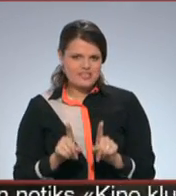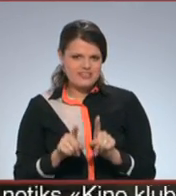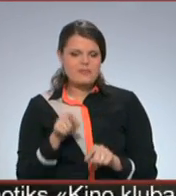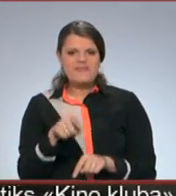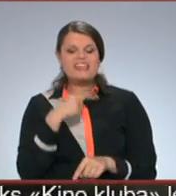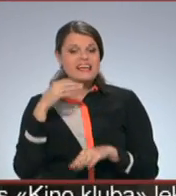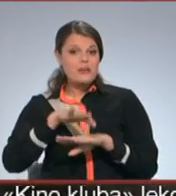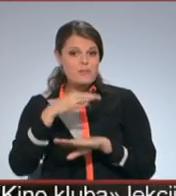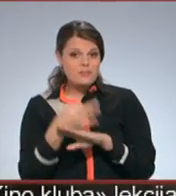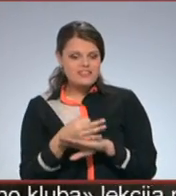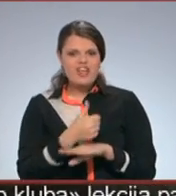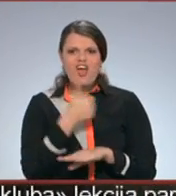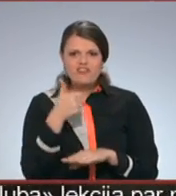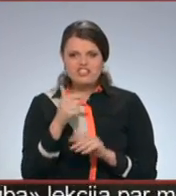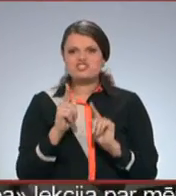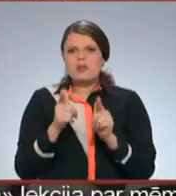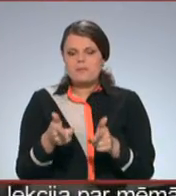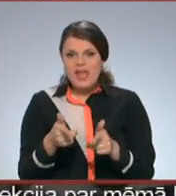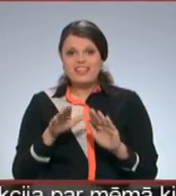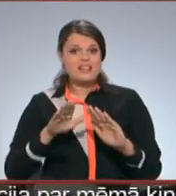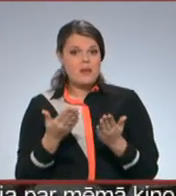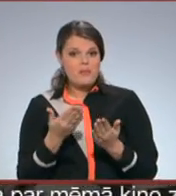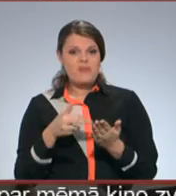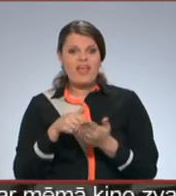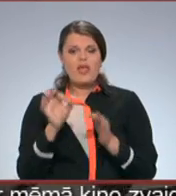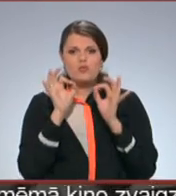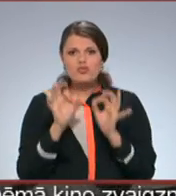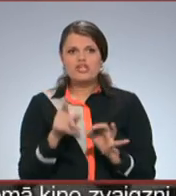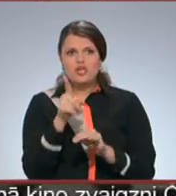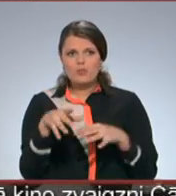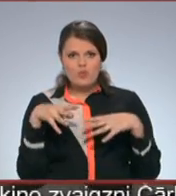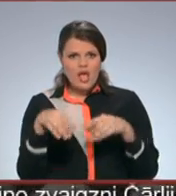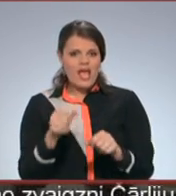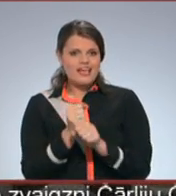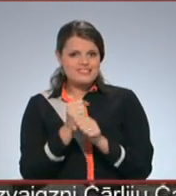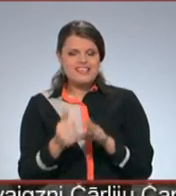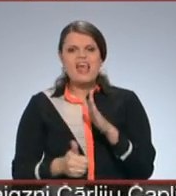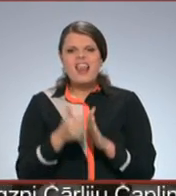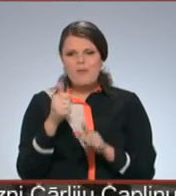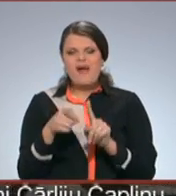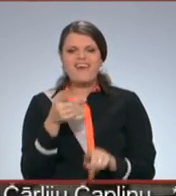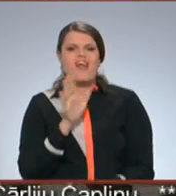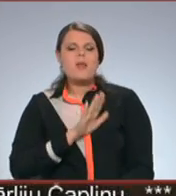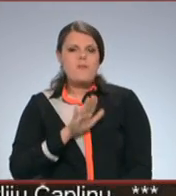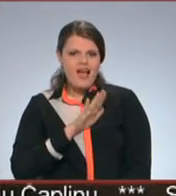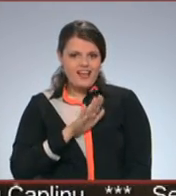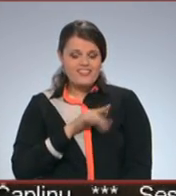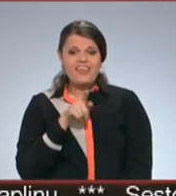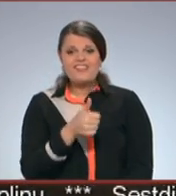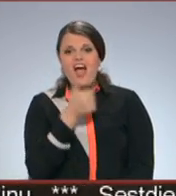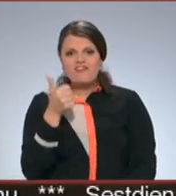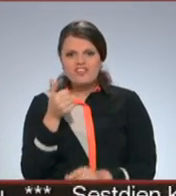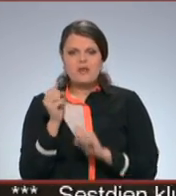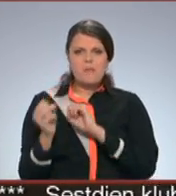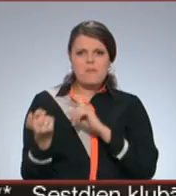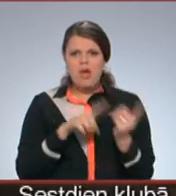Viņi grib precēties, viņš piekrīt. Bet iet un to tiešām izdarīt, labāk vēl pagaidīt. Tā viņi mētājas